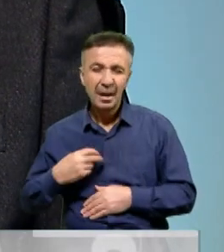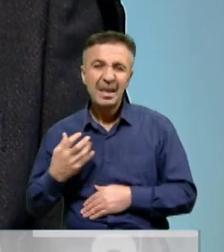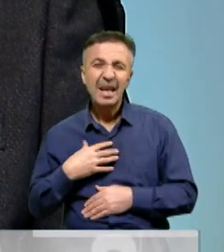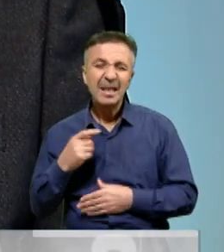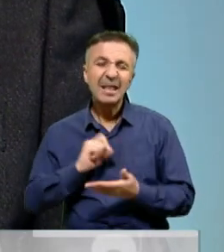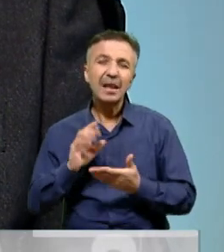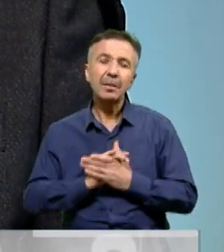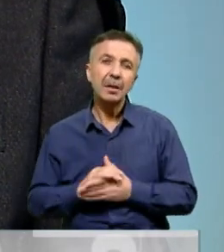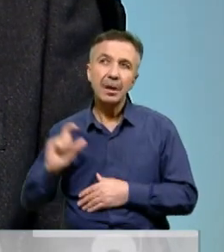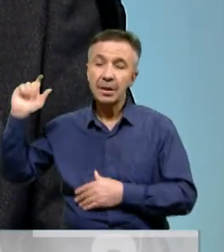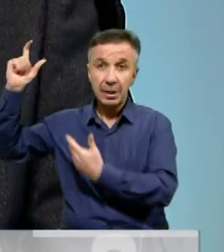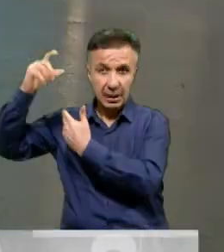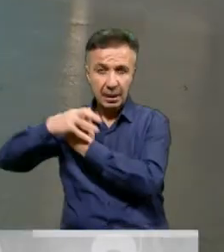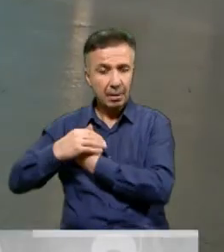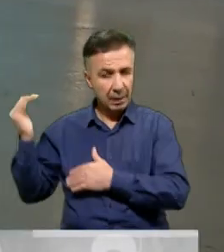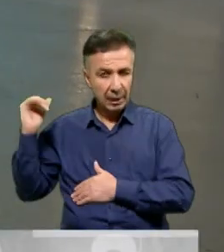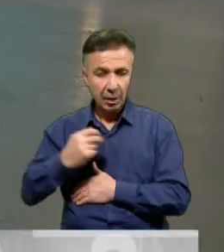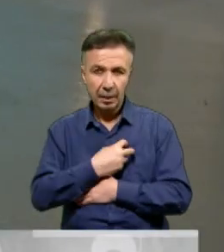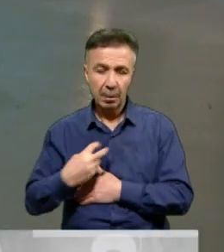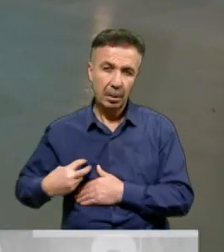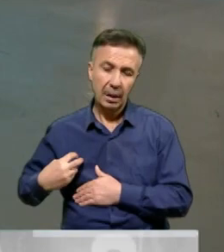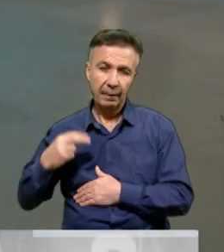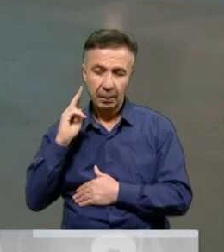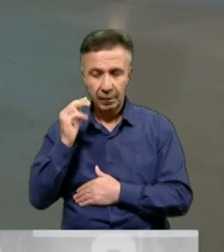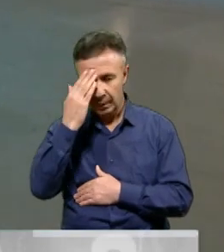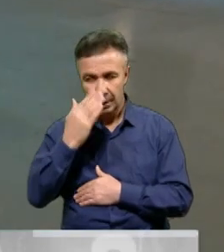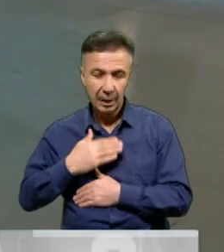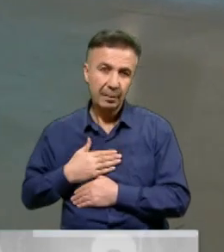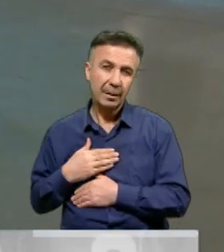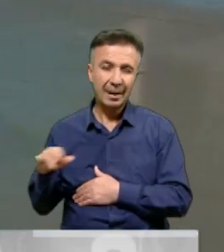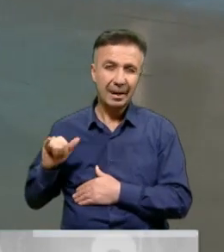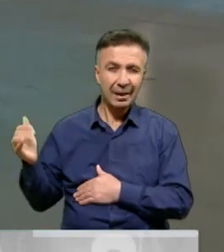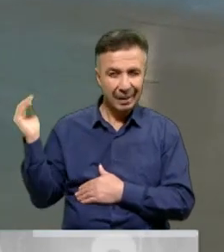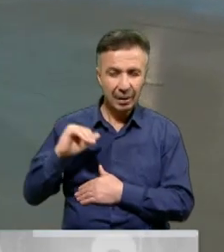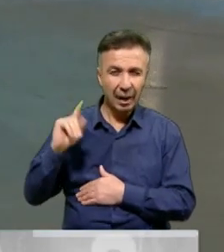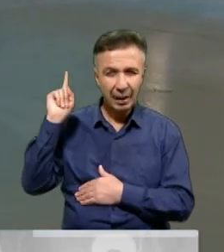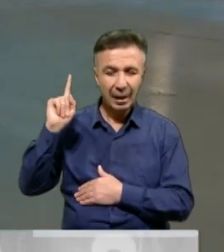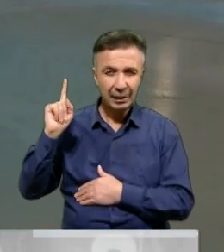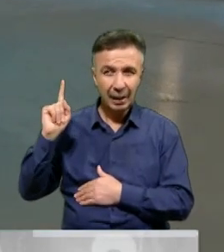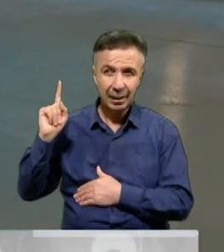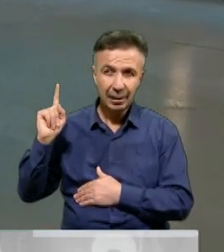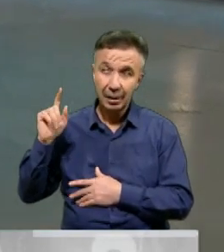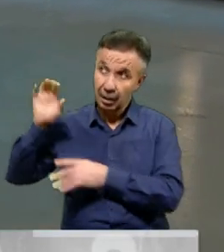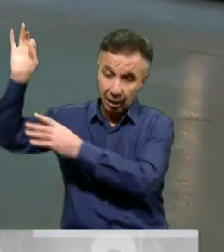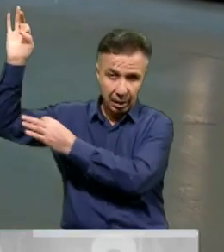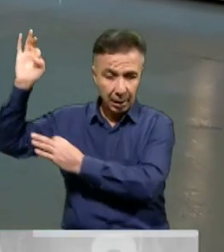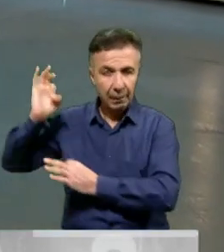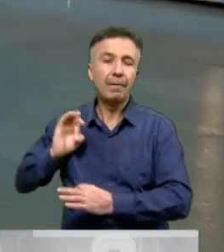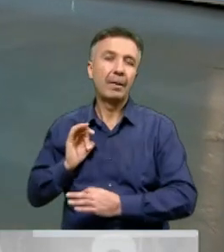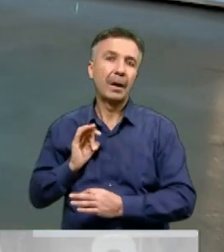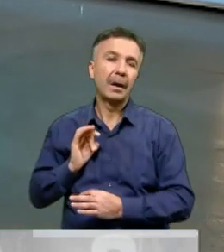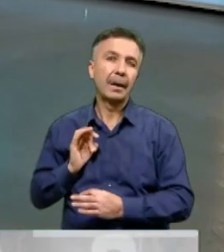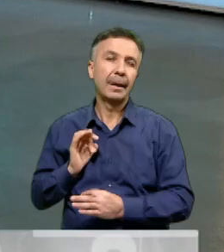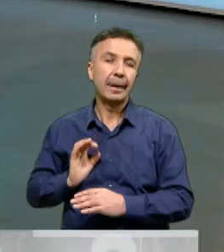haliniz. Cebrail Aleyhisselam geliyordu. Peygamber Efendimiz sallallahu aleyhi ve selleme Allah'tan aldığı vahyi